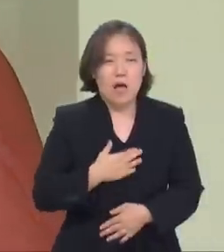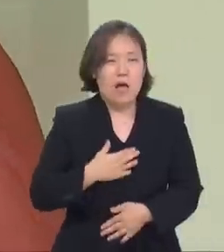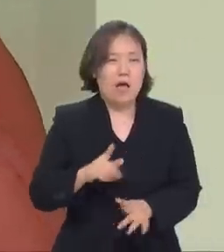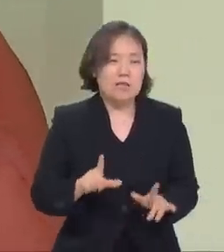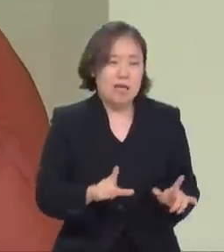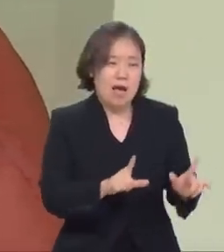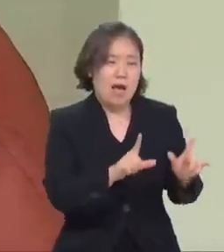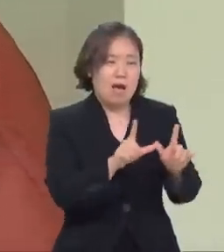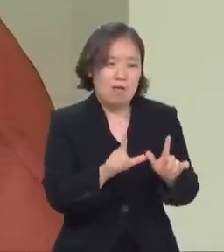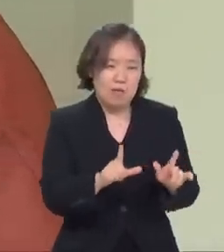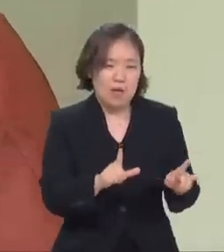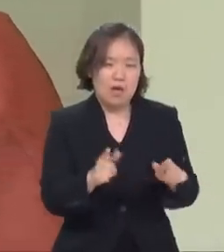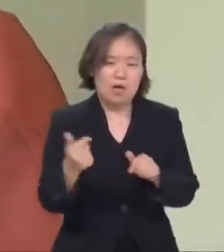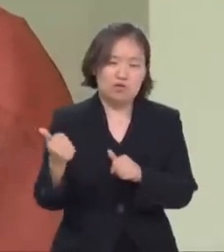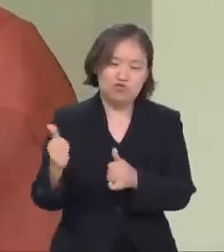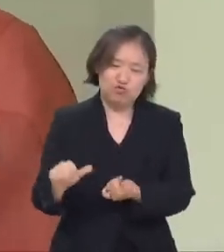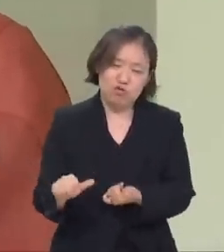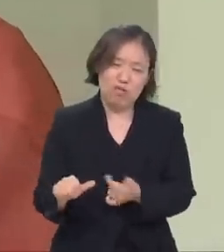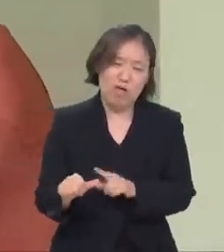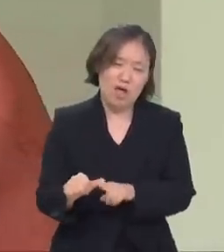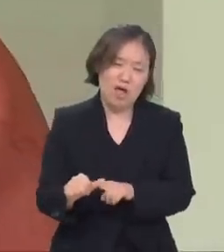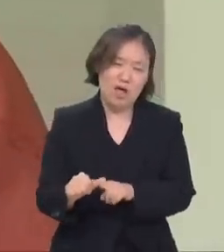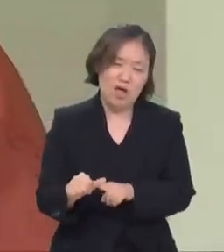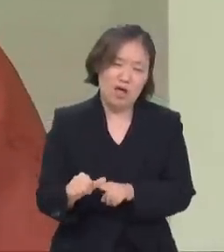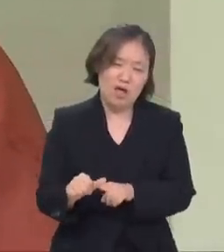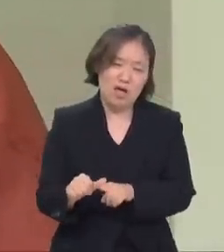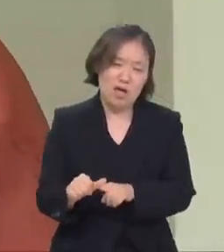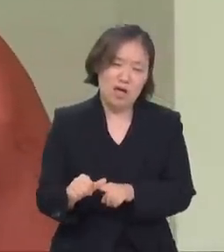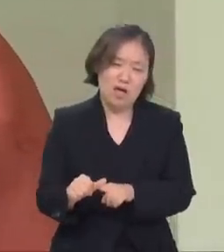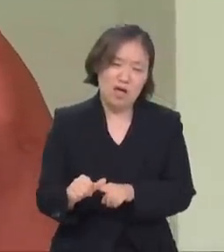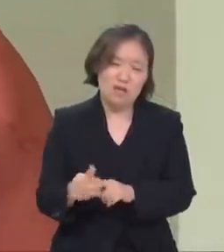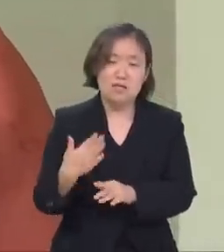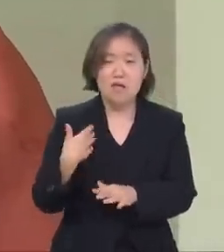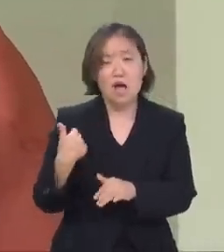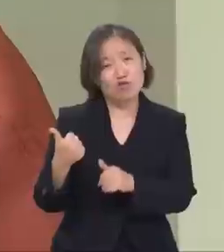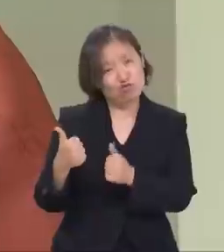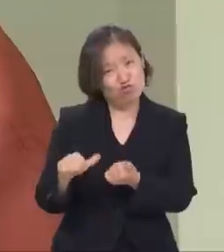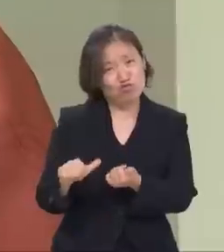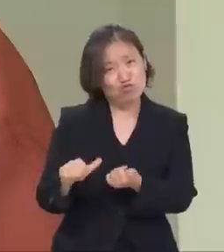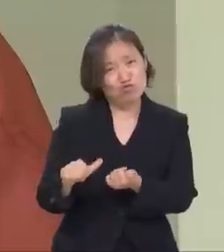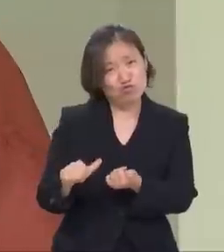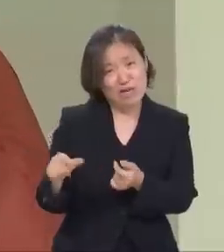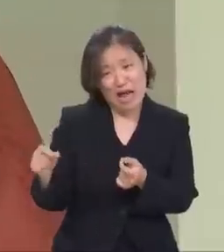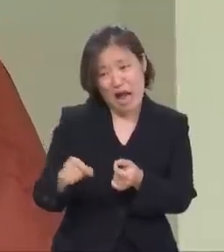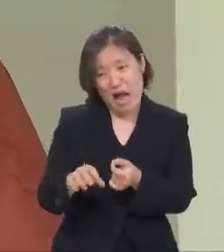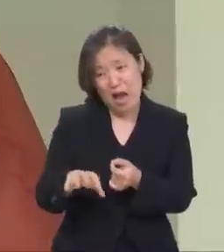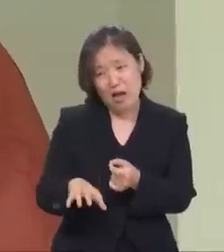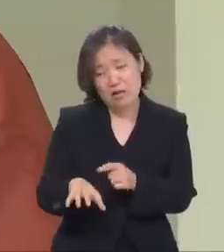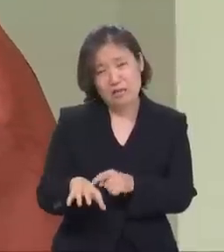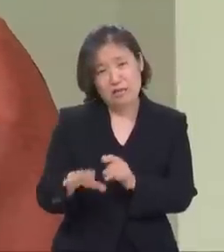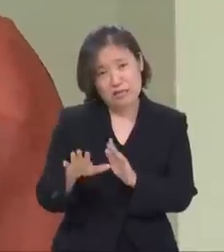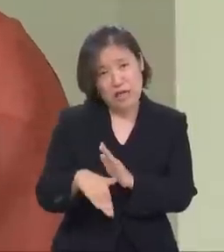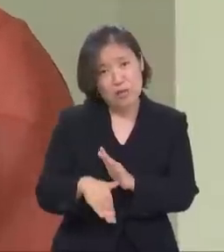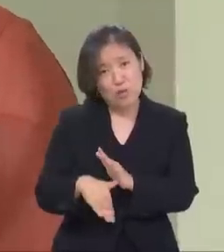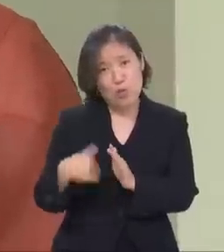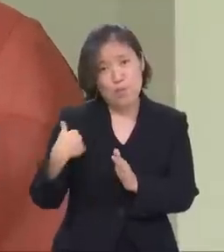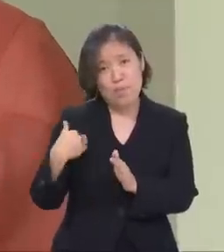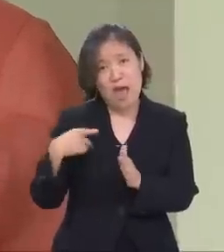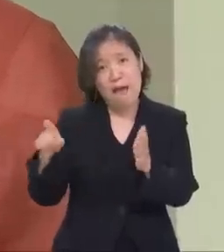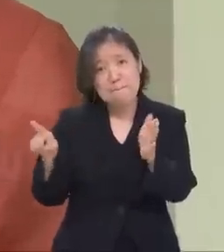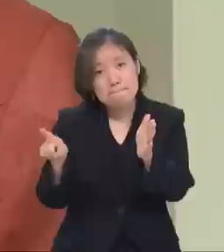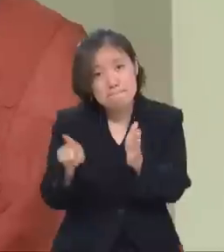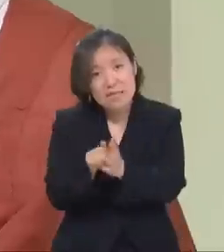살거나 죽거나 죽음이 코앞에 닥쳤을 때에도 오직 믿을